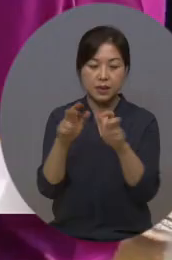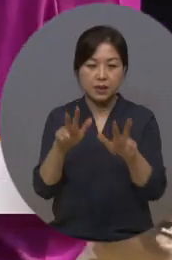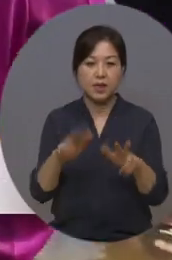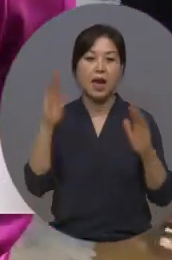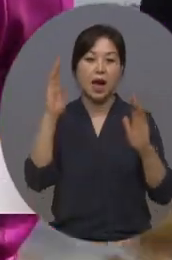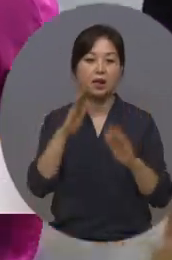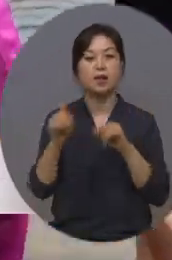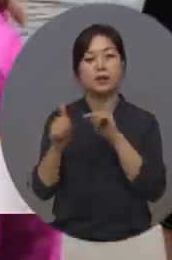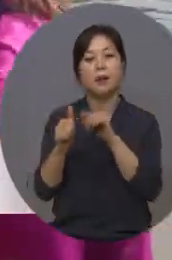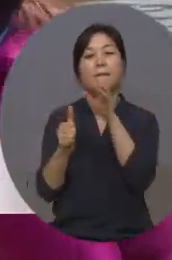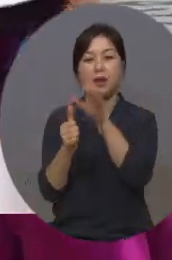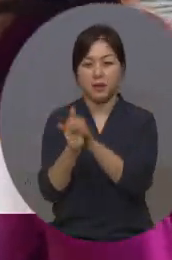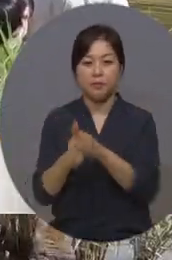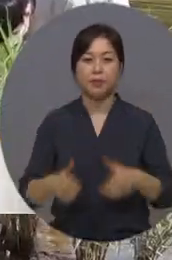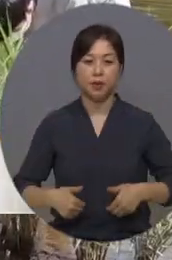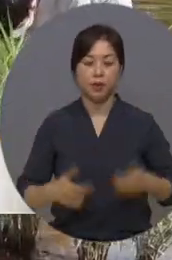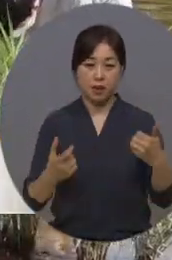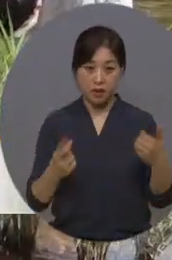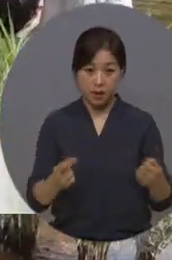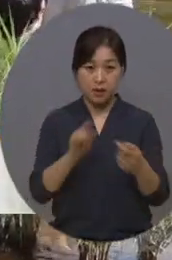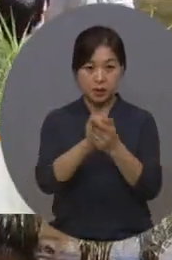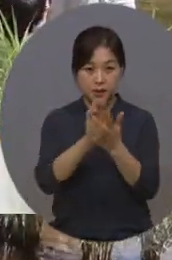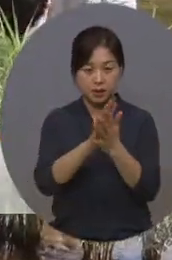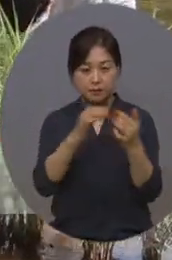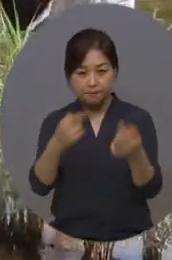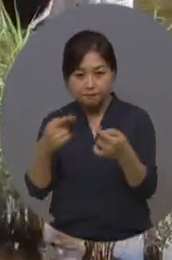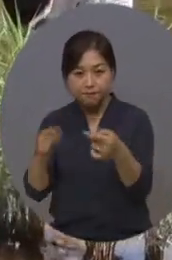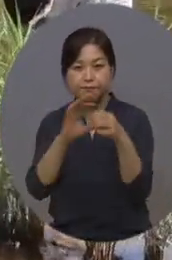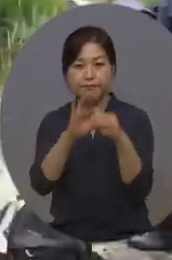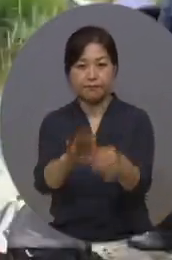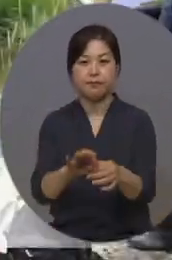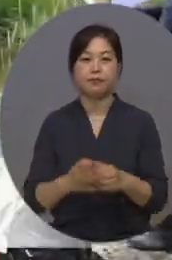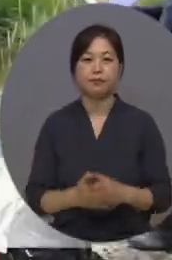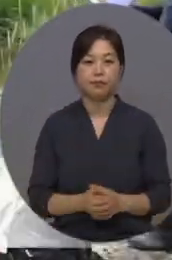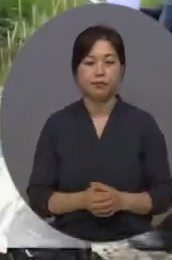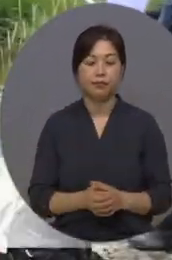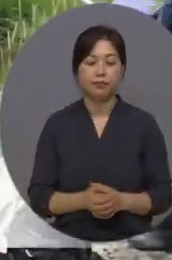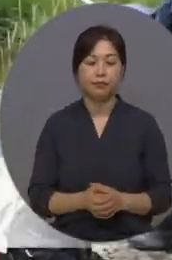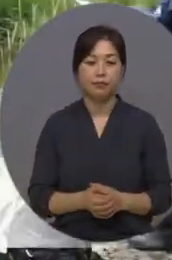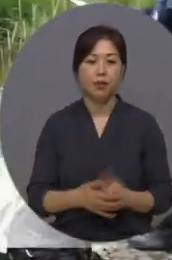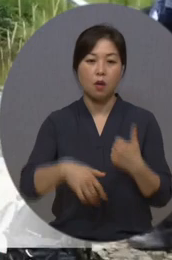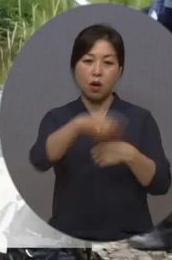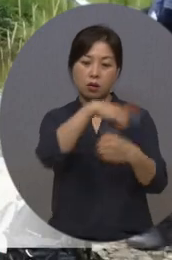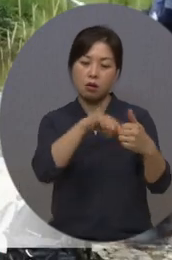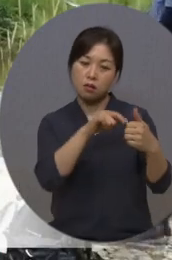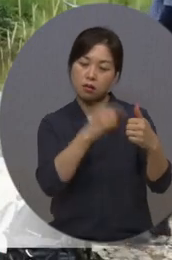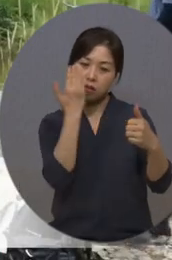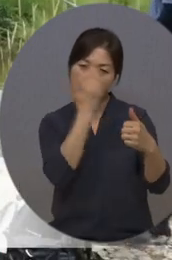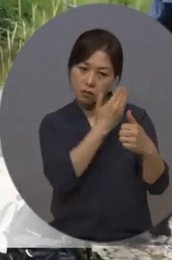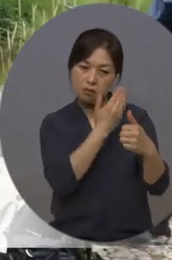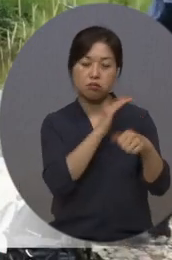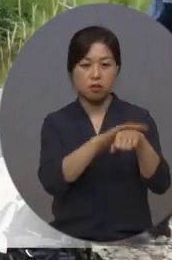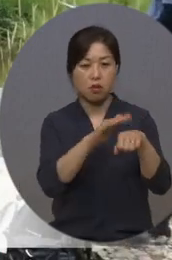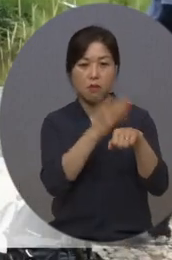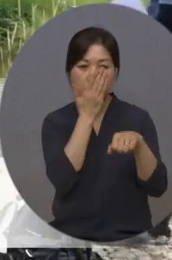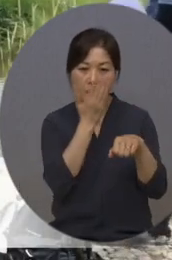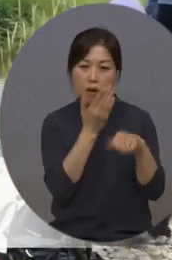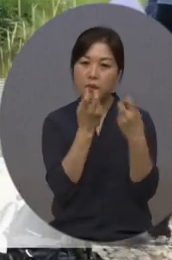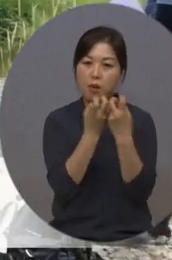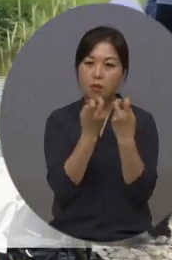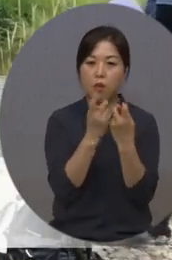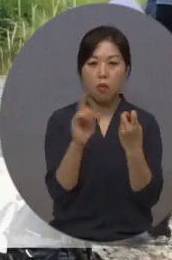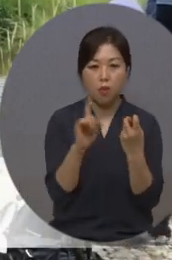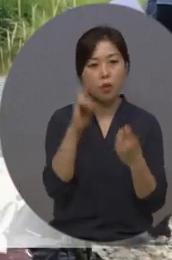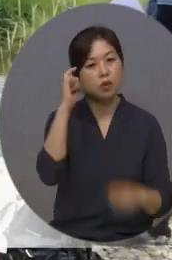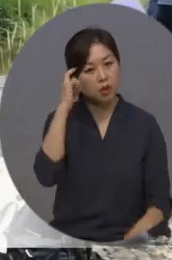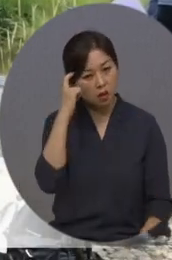있음을 강조하며 현장 교육에 직접 참여해오고 있습니다. 환경을 어떻게 하면 보존할 것인가 이런 생각도 해보고 우리